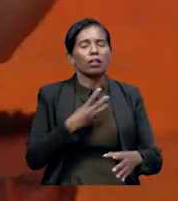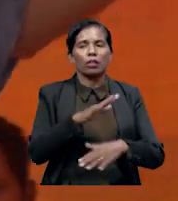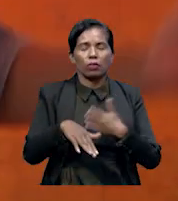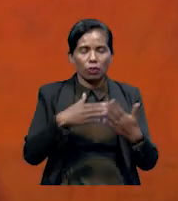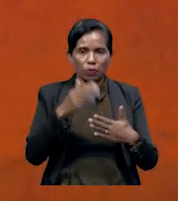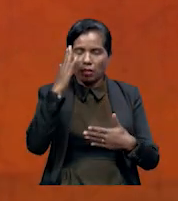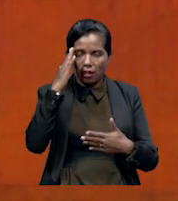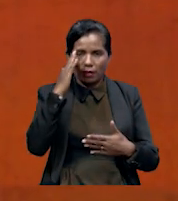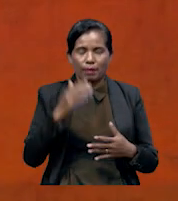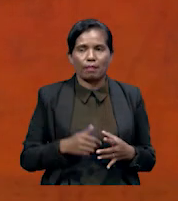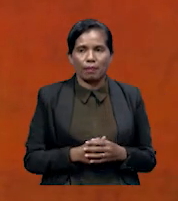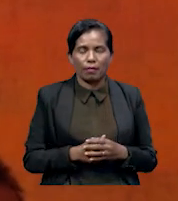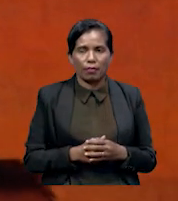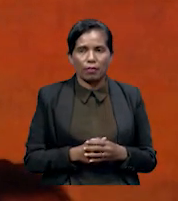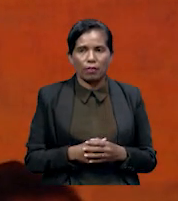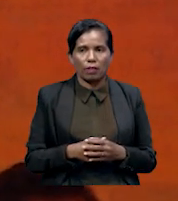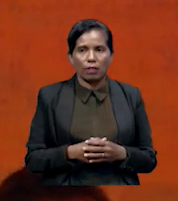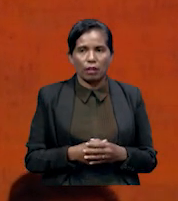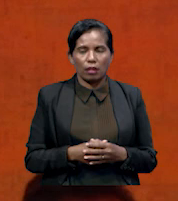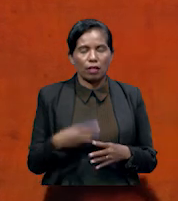tudo católico